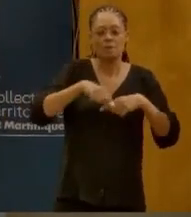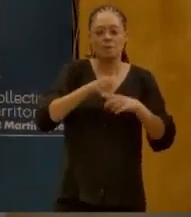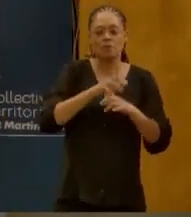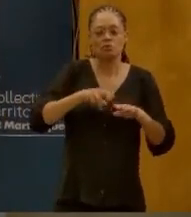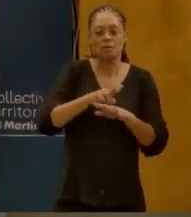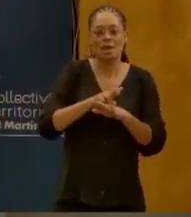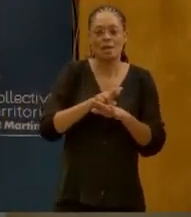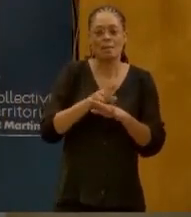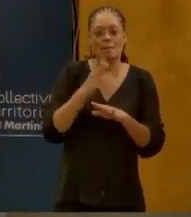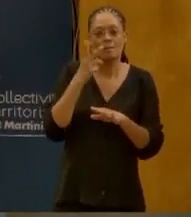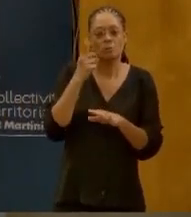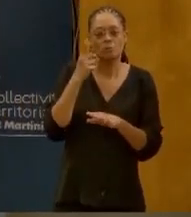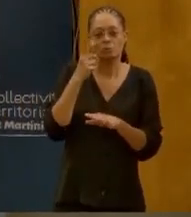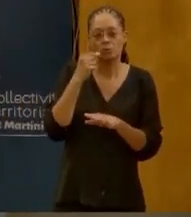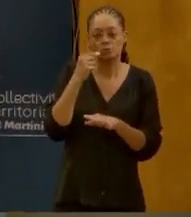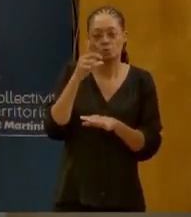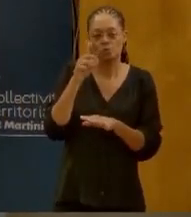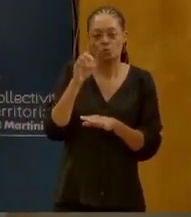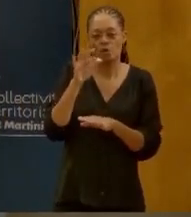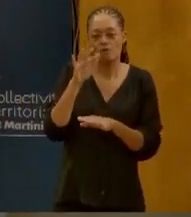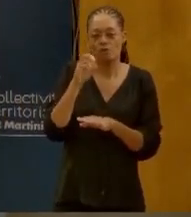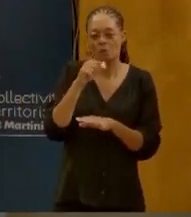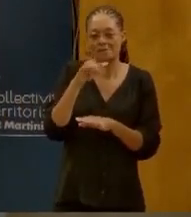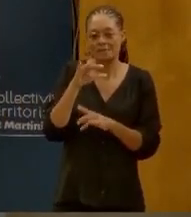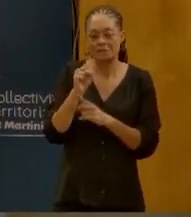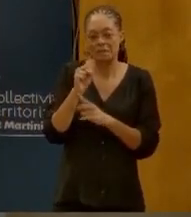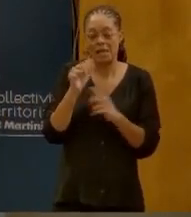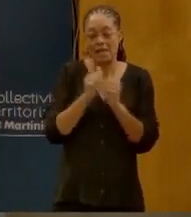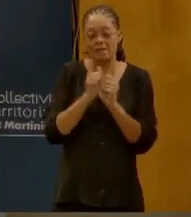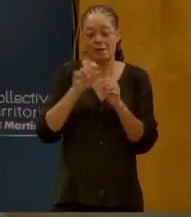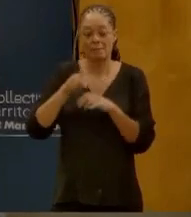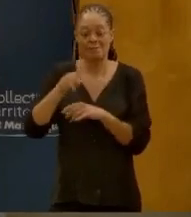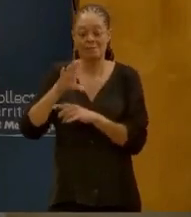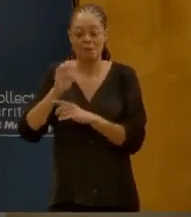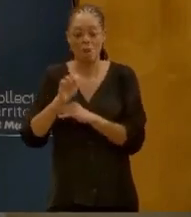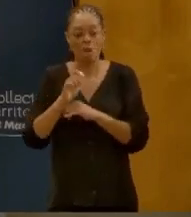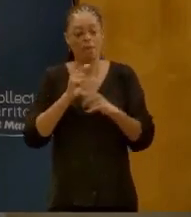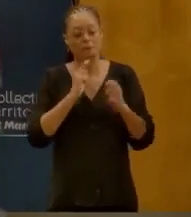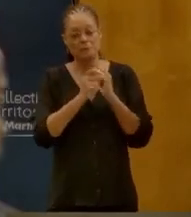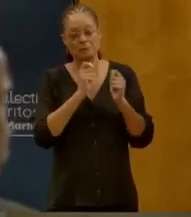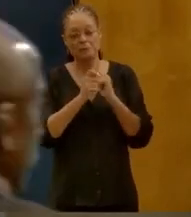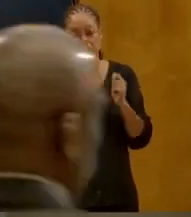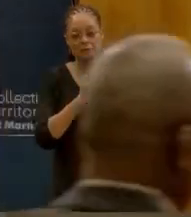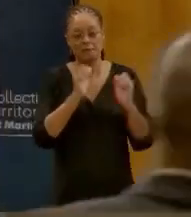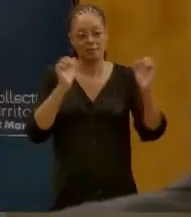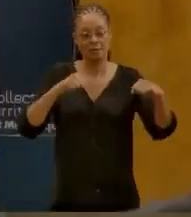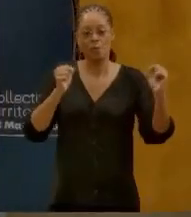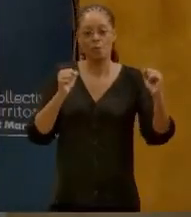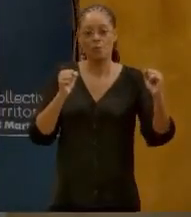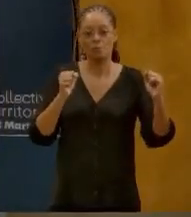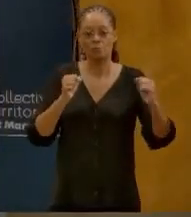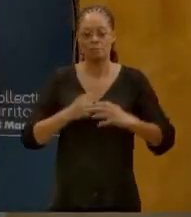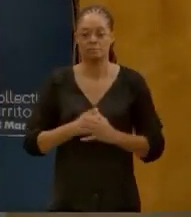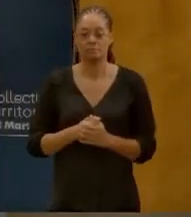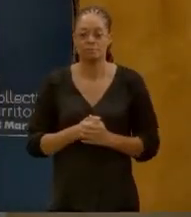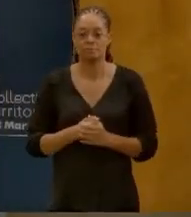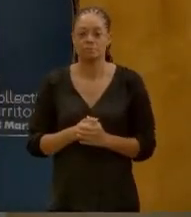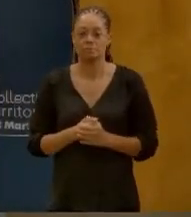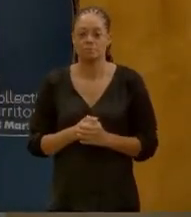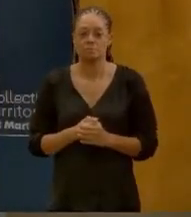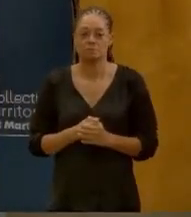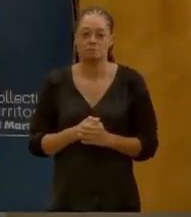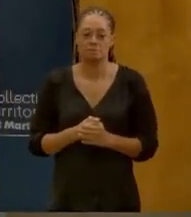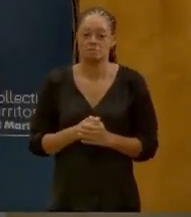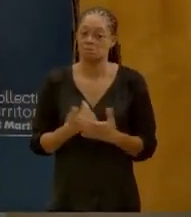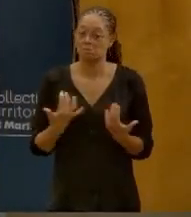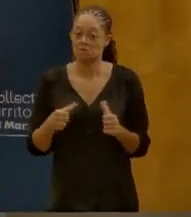De Fontis, et le PCE, donc de longues négociations qui ont retenu ce principe du bail amphithéotique. Donc ce qui va être